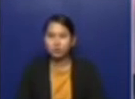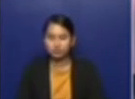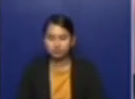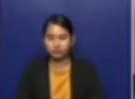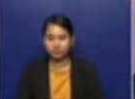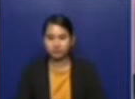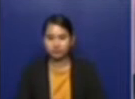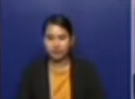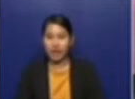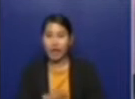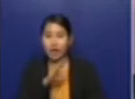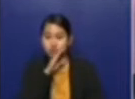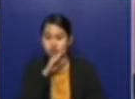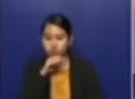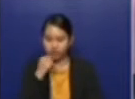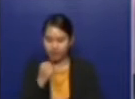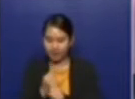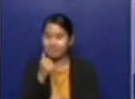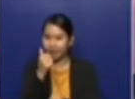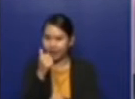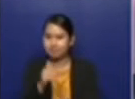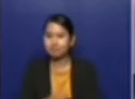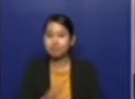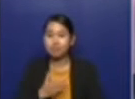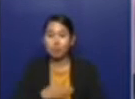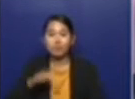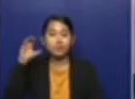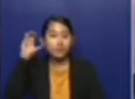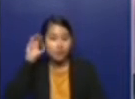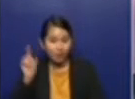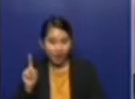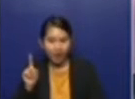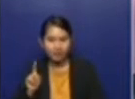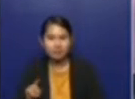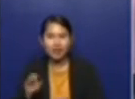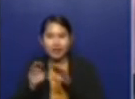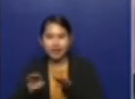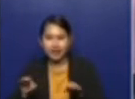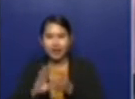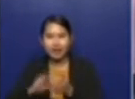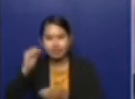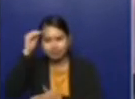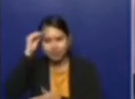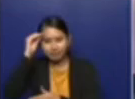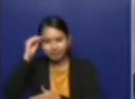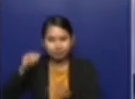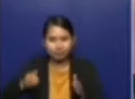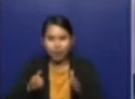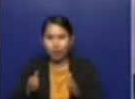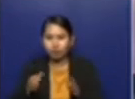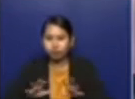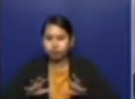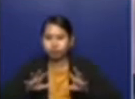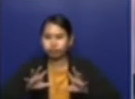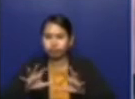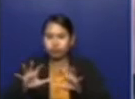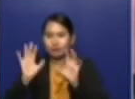ล่านี้ถ้าทำได้ผมเองเชื่อว่านักศึกษาเนี่ยเขาไม่อยากลงถนนนักศึกษ